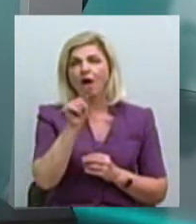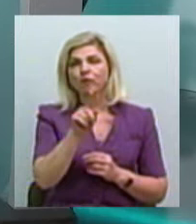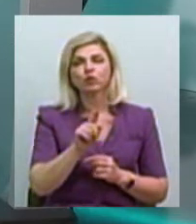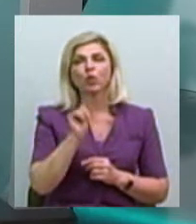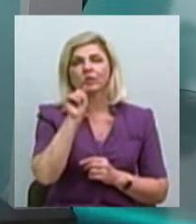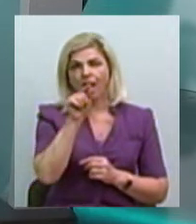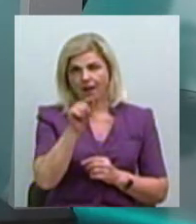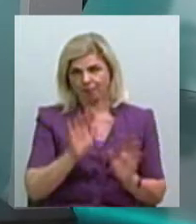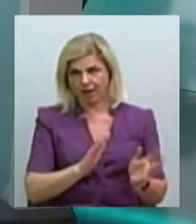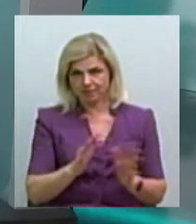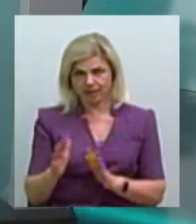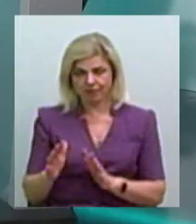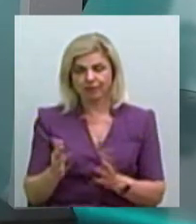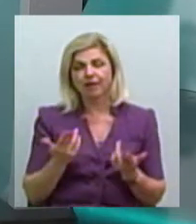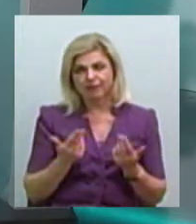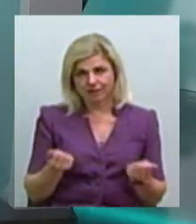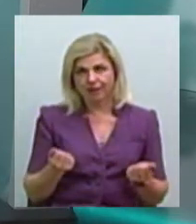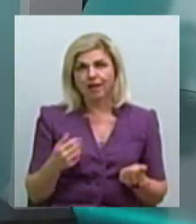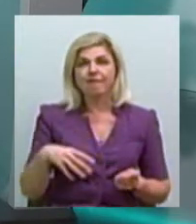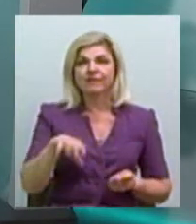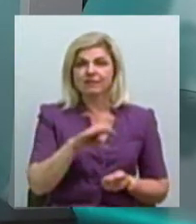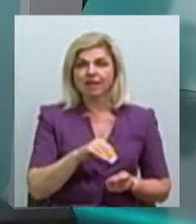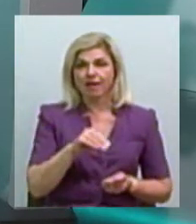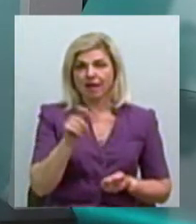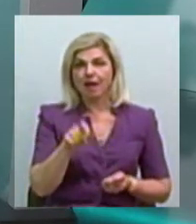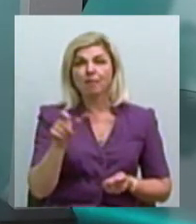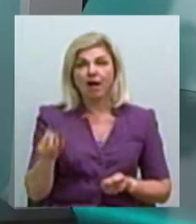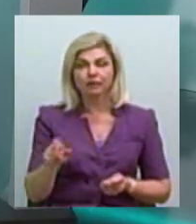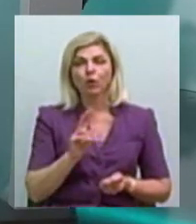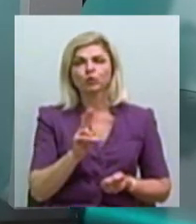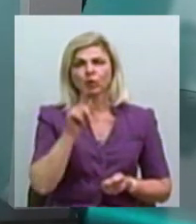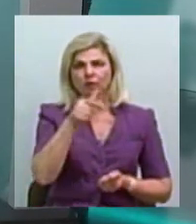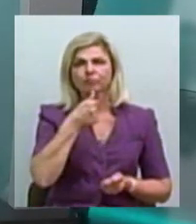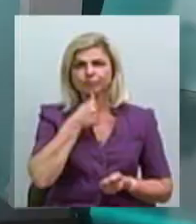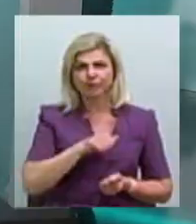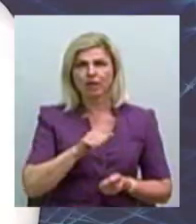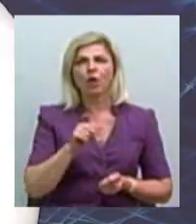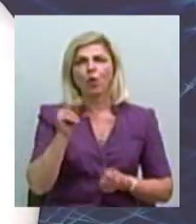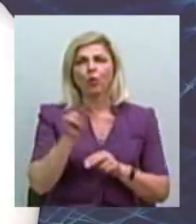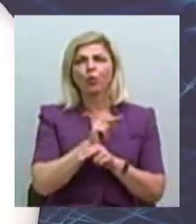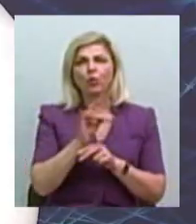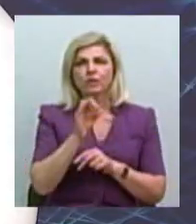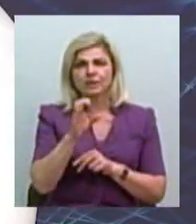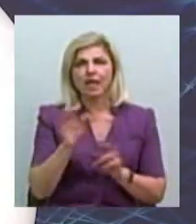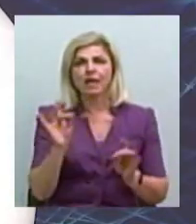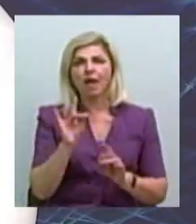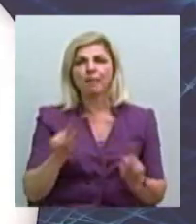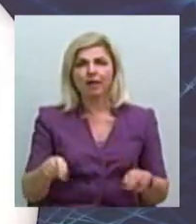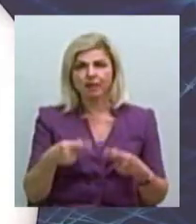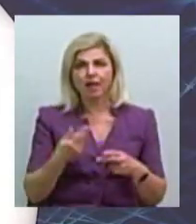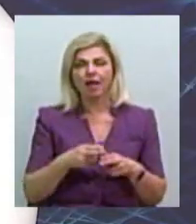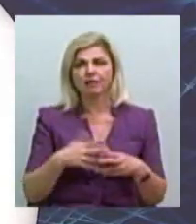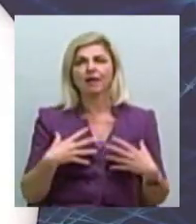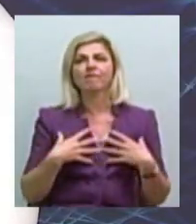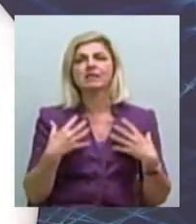але... Все ребята, которые проходят курс реабилитации, которые там собирались, это выздоравливающая молодежь.